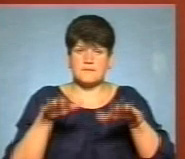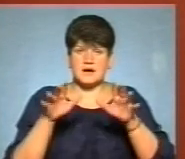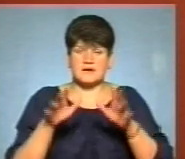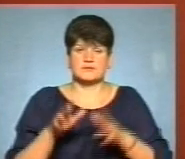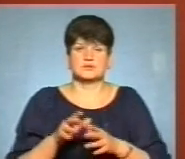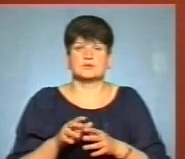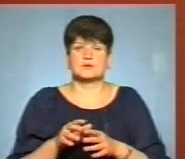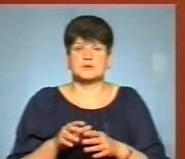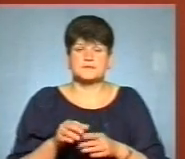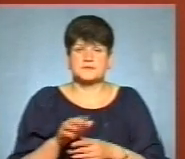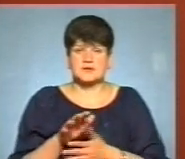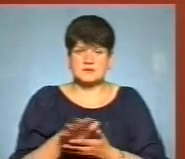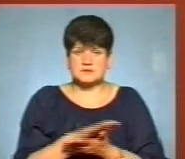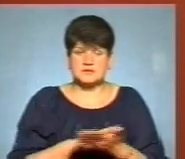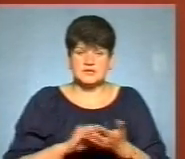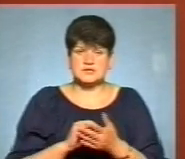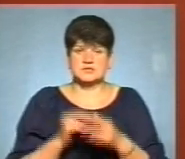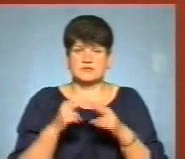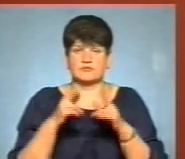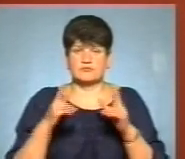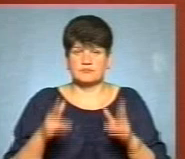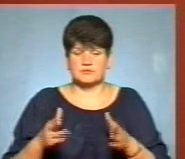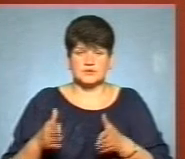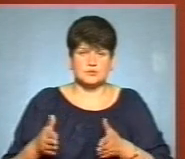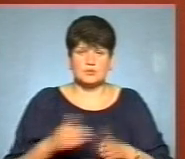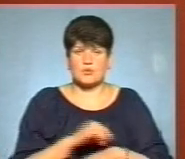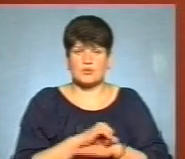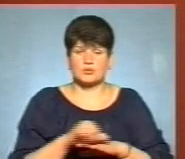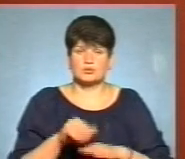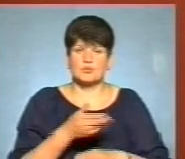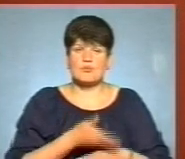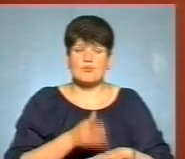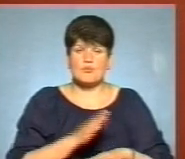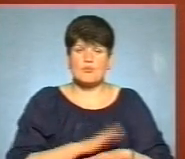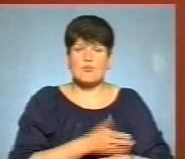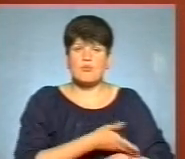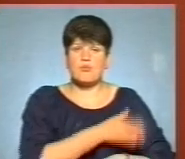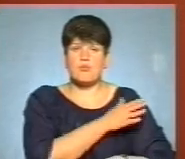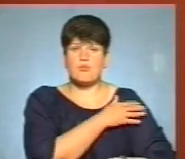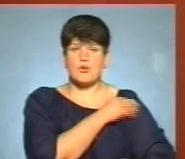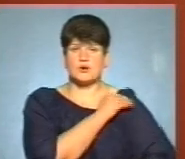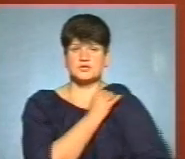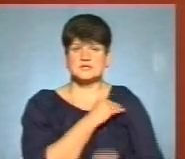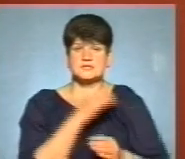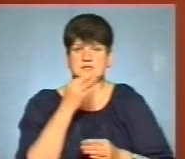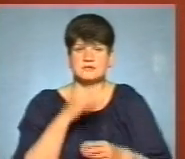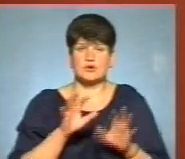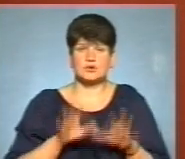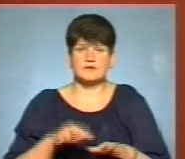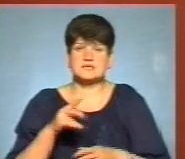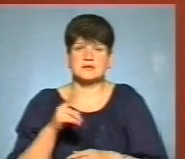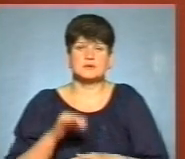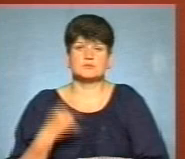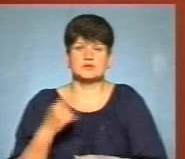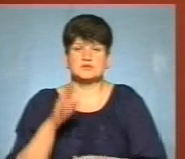селі Лубня на автодорозі, що веде до кордону з Польщею. Про це повідомив голова Закарпатської облдержадміністрації Олексій